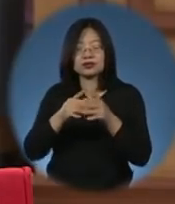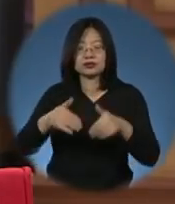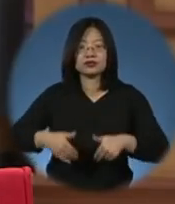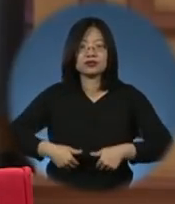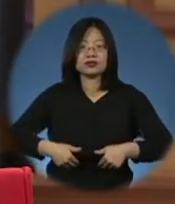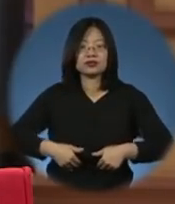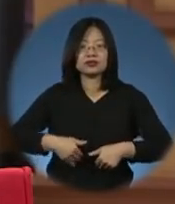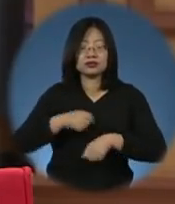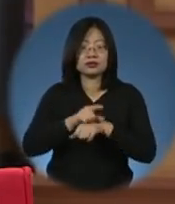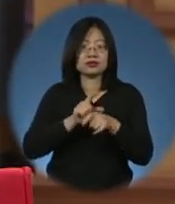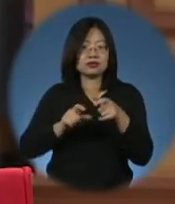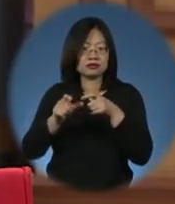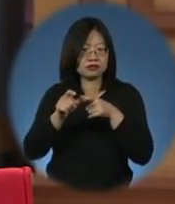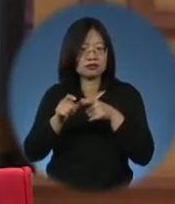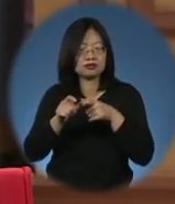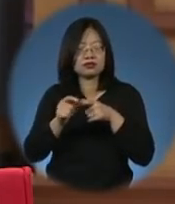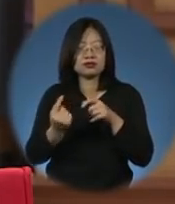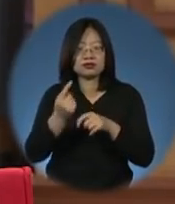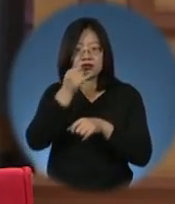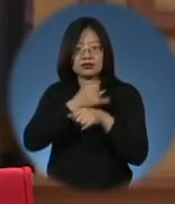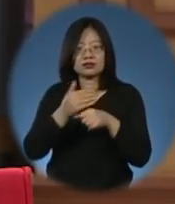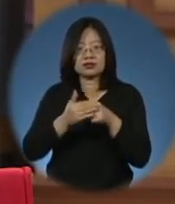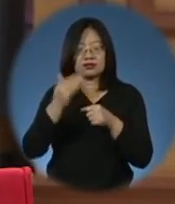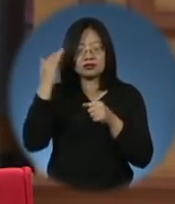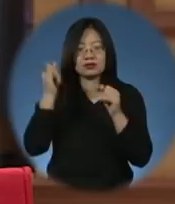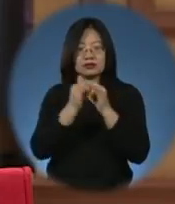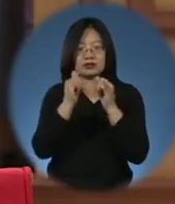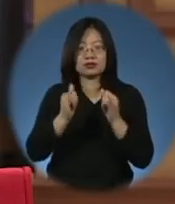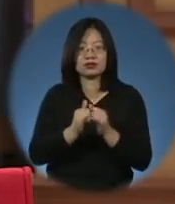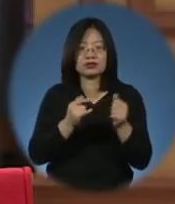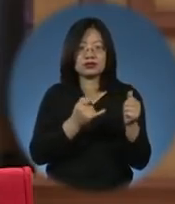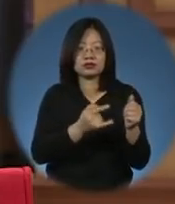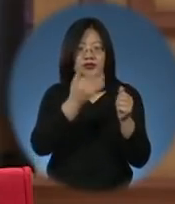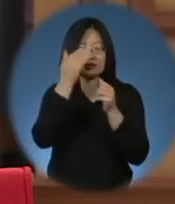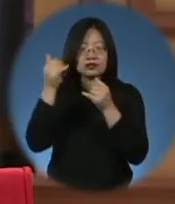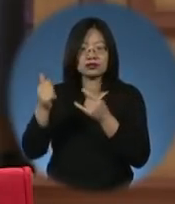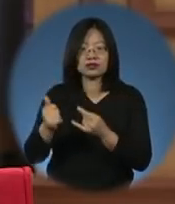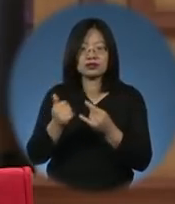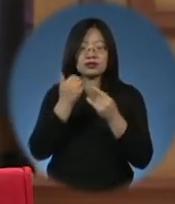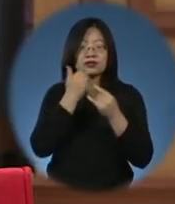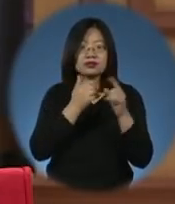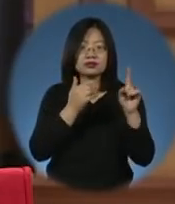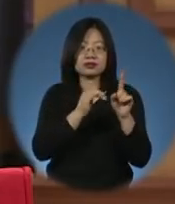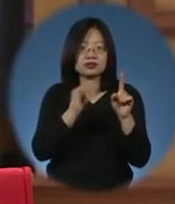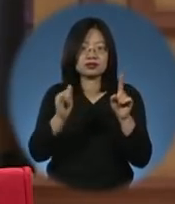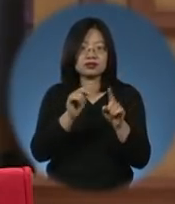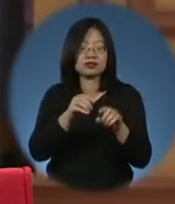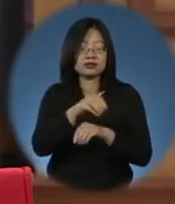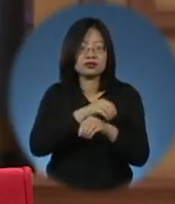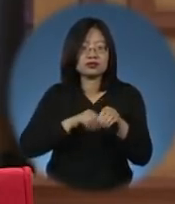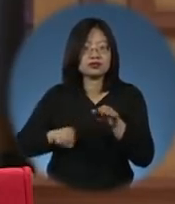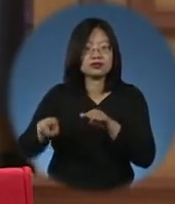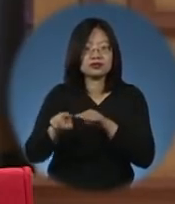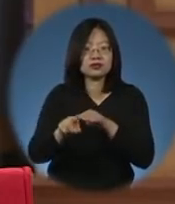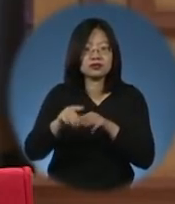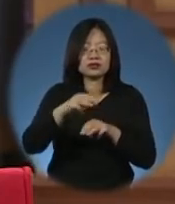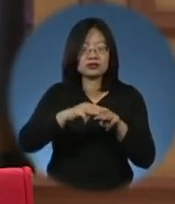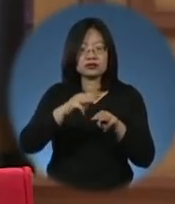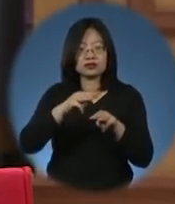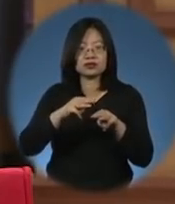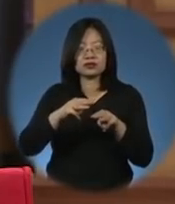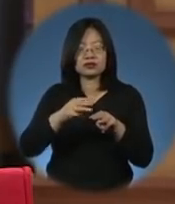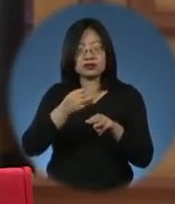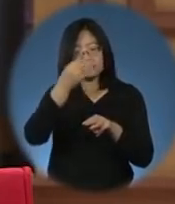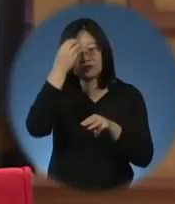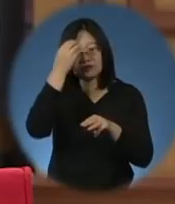수밖에 없잖아요. 근데 지금 우리나라 사회에서 젊은이들에게 누군가 한 사람이라도 나서서 야, 영업으로 가자라고 얘기하는